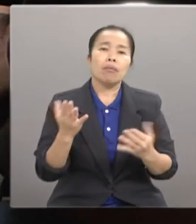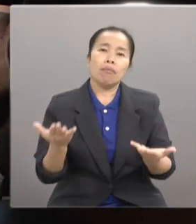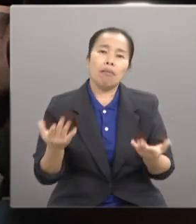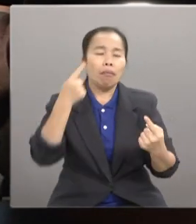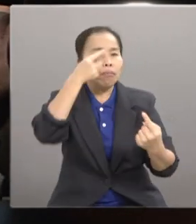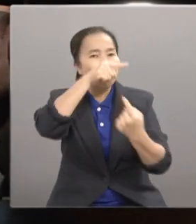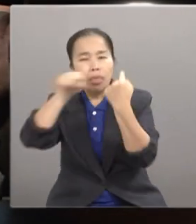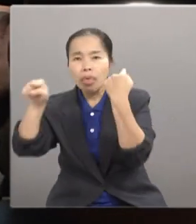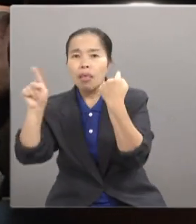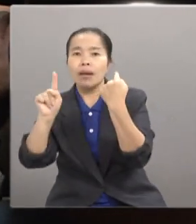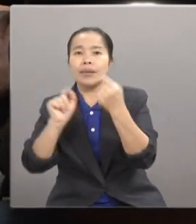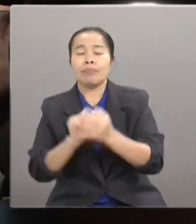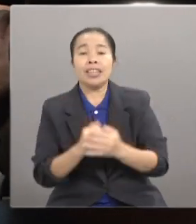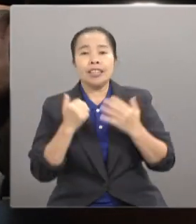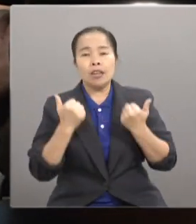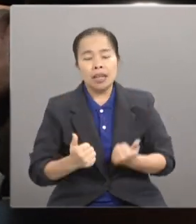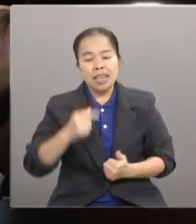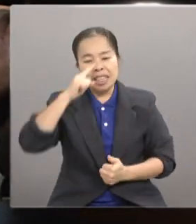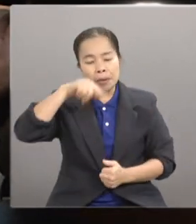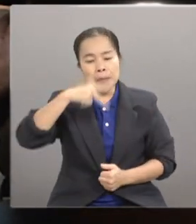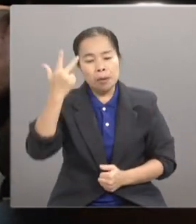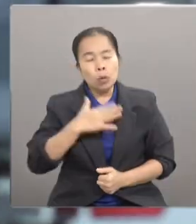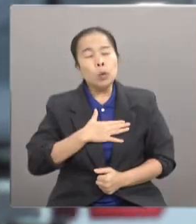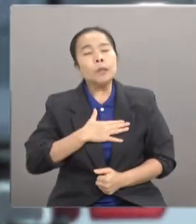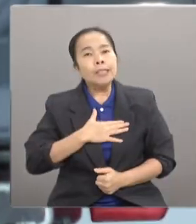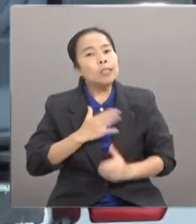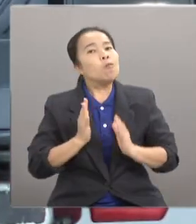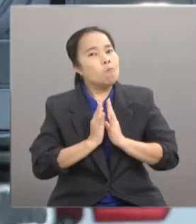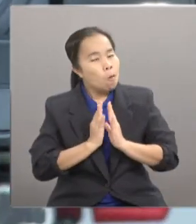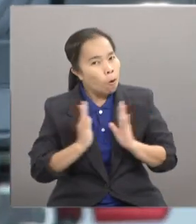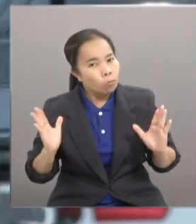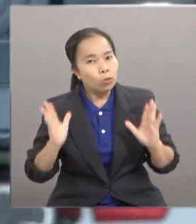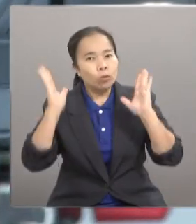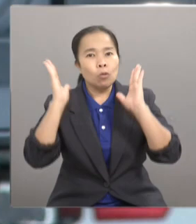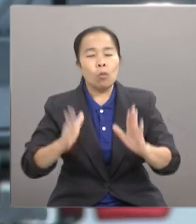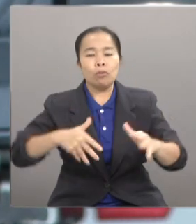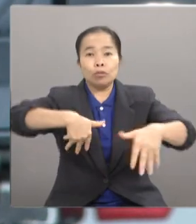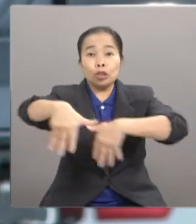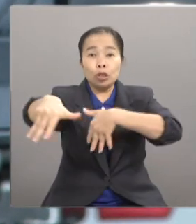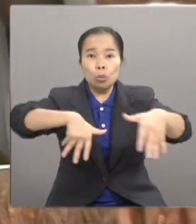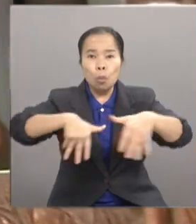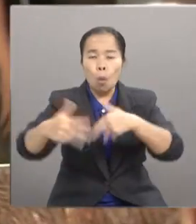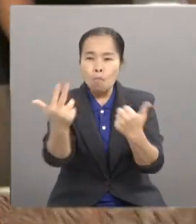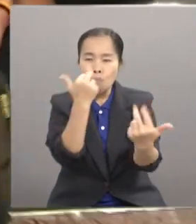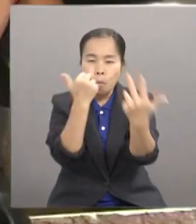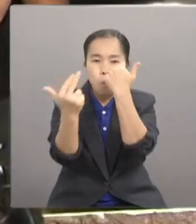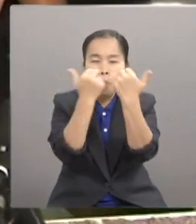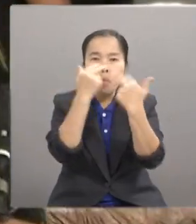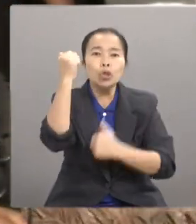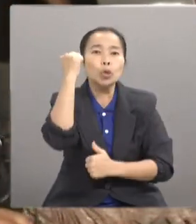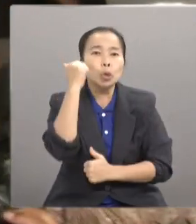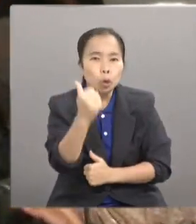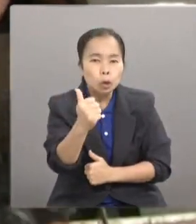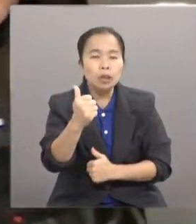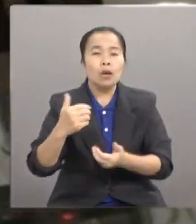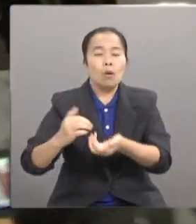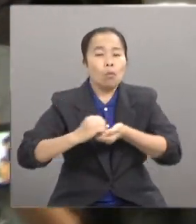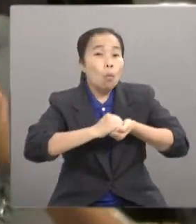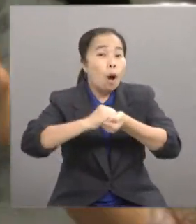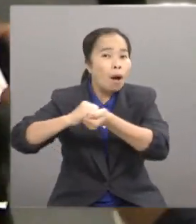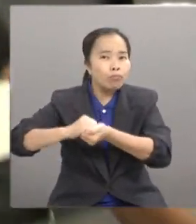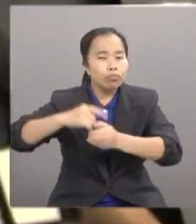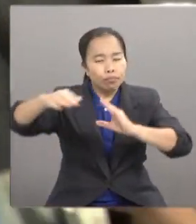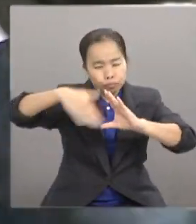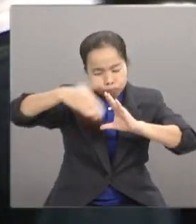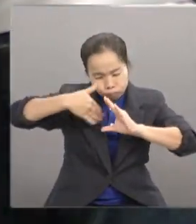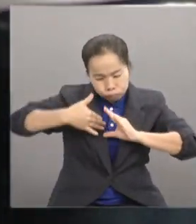รบเรื่องรเรี Workers becameไทย PBS ตองขอควคผชม ทใ่ใจในรลเอีดของกนเสนอข่าวและมีส่วรวมดูแลศืสาธรรณา